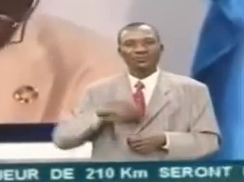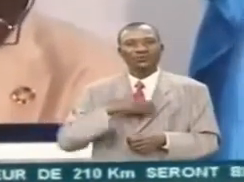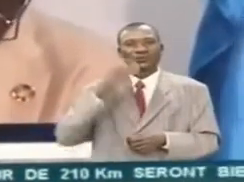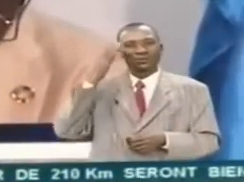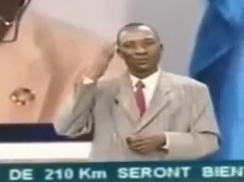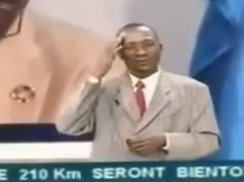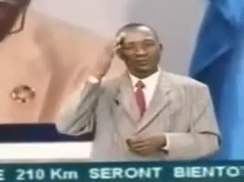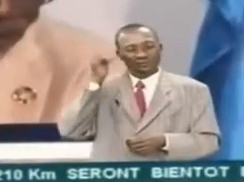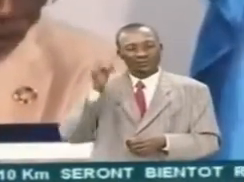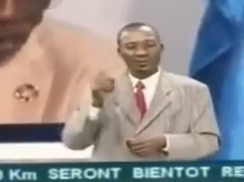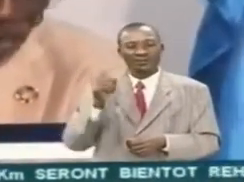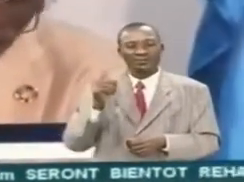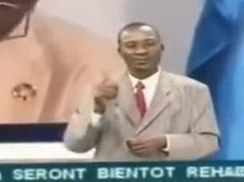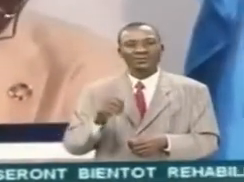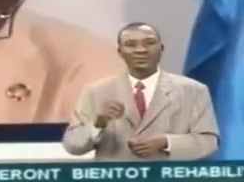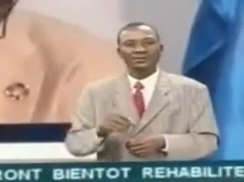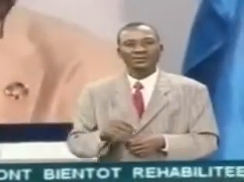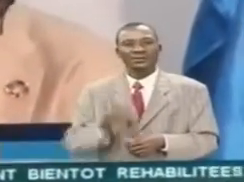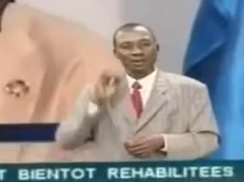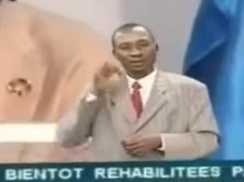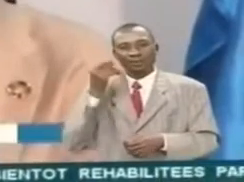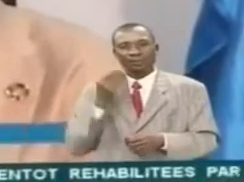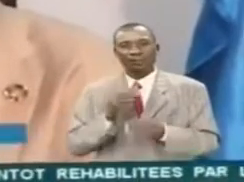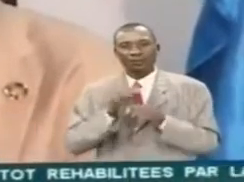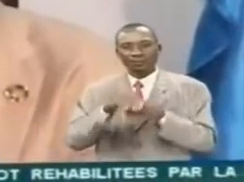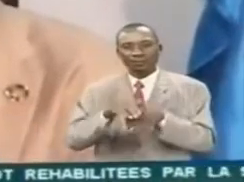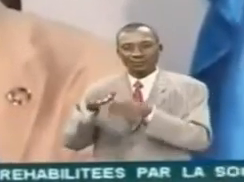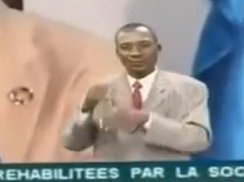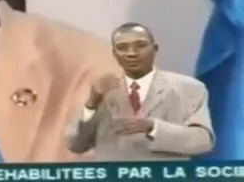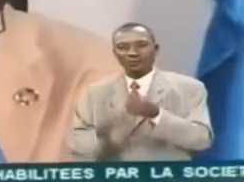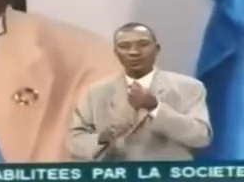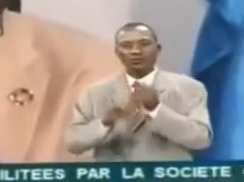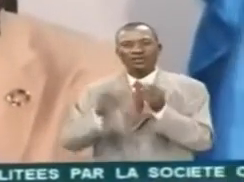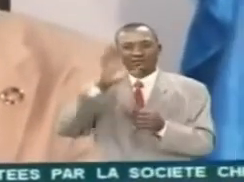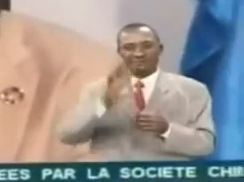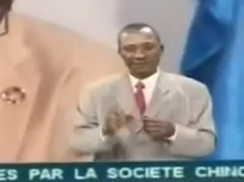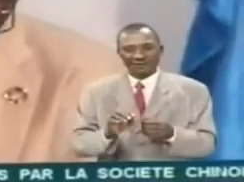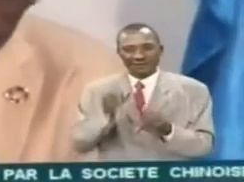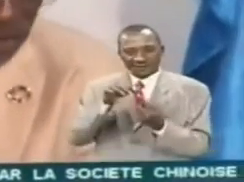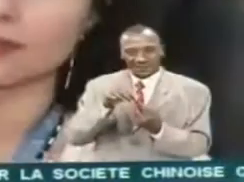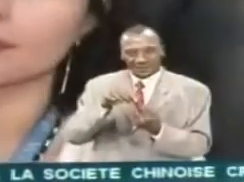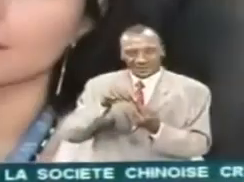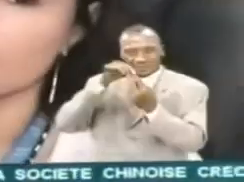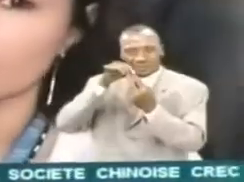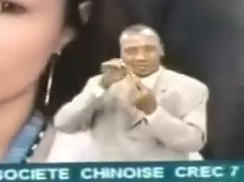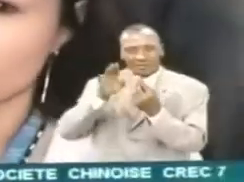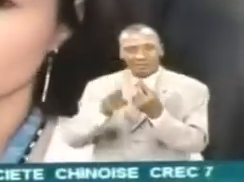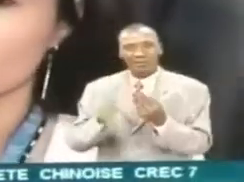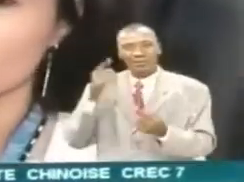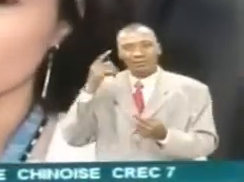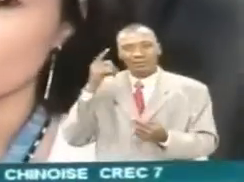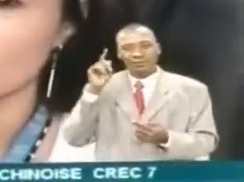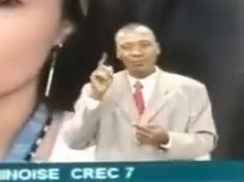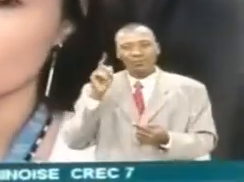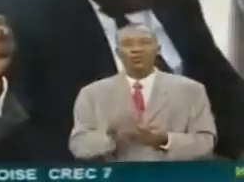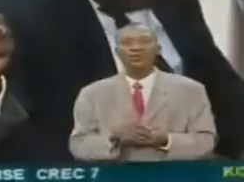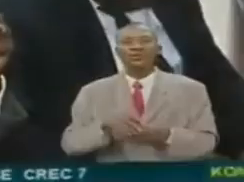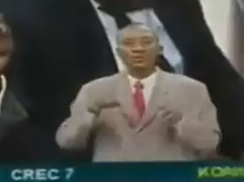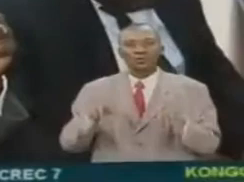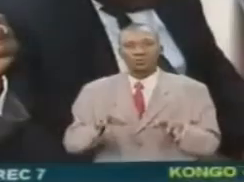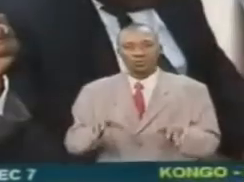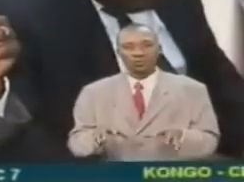développement d'un pays. Et plus encore pour la RDC où chaque année, les coûts associés à la sous-nutrition chez